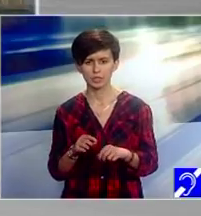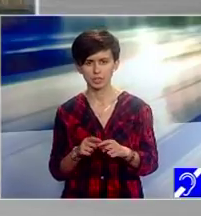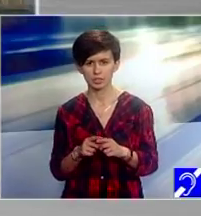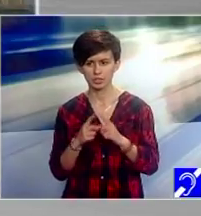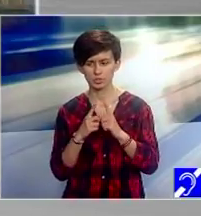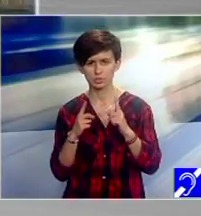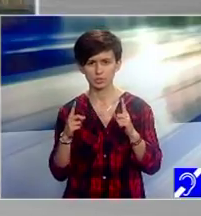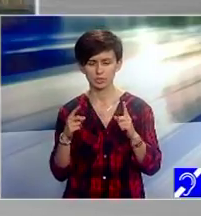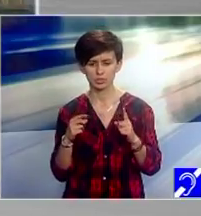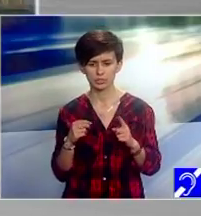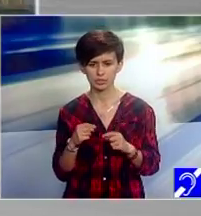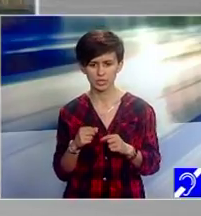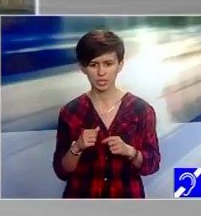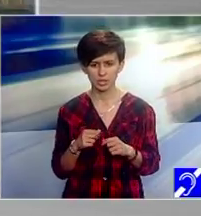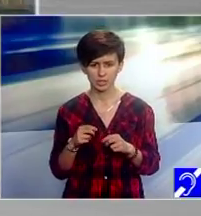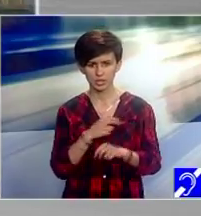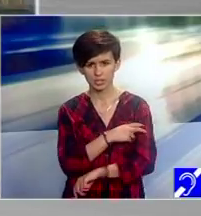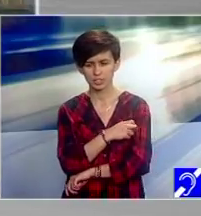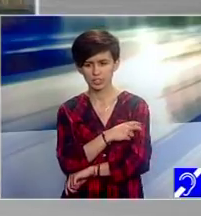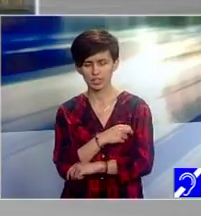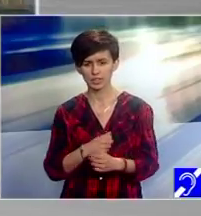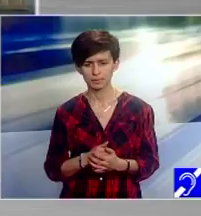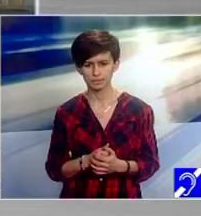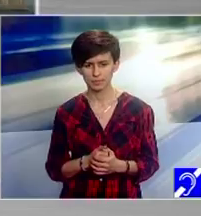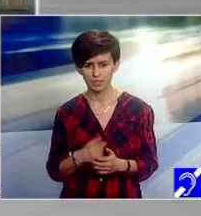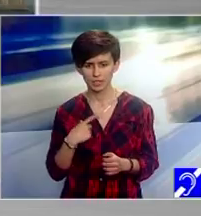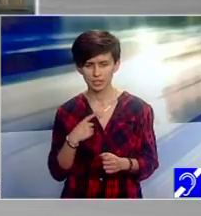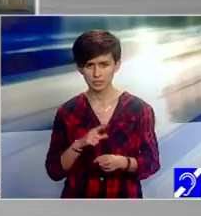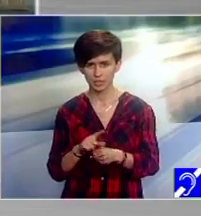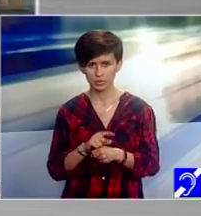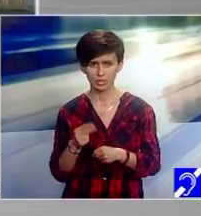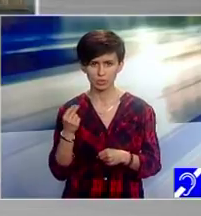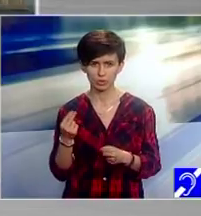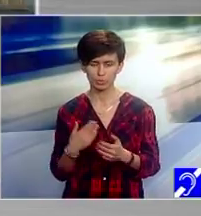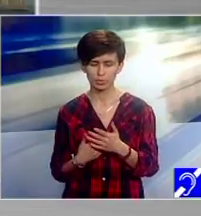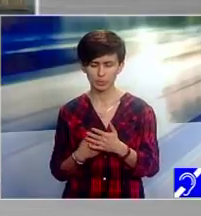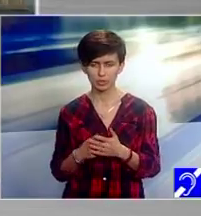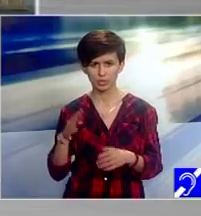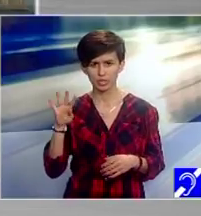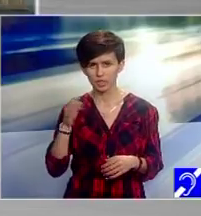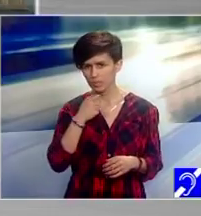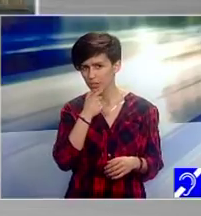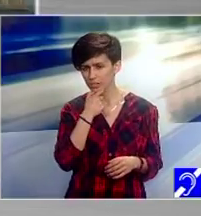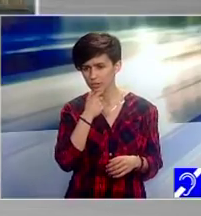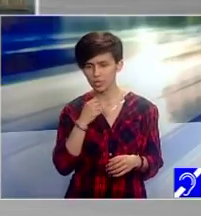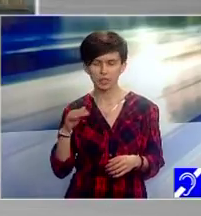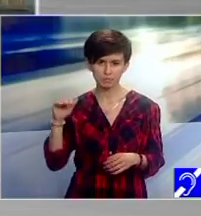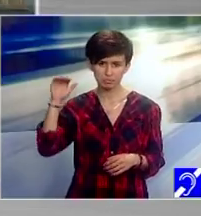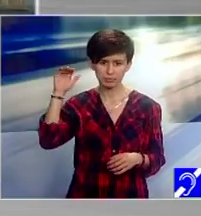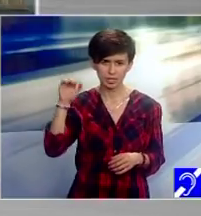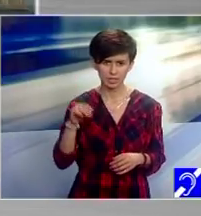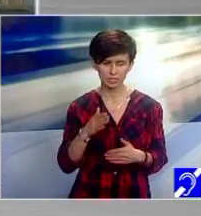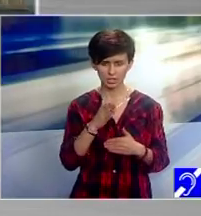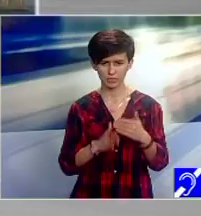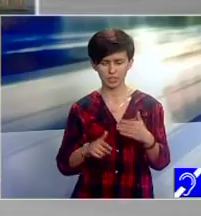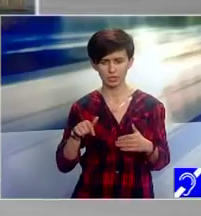liceale, lucru bun, pentru că în cei 4 ani se și maturizează, schimbă și optica, iar la finele